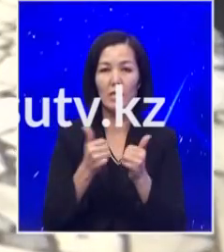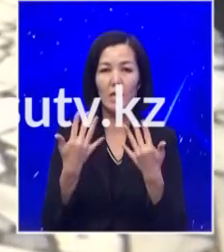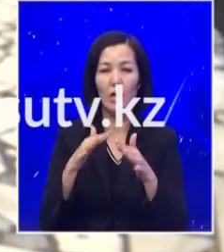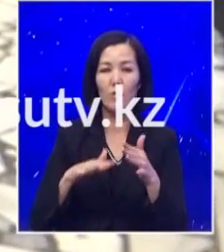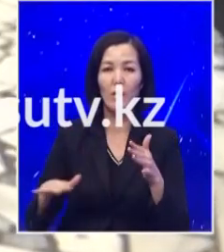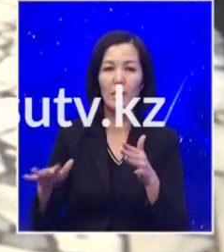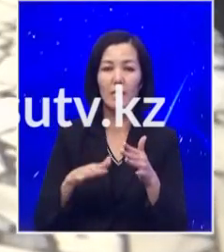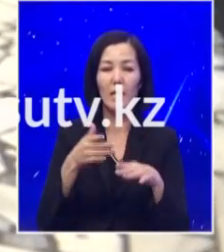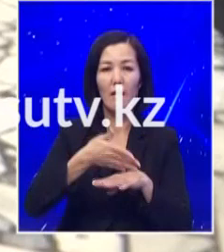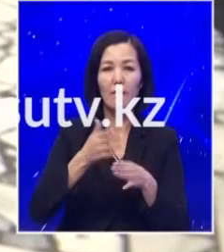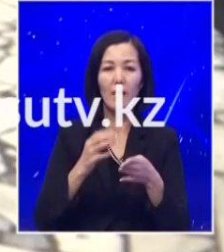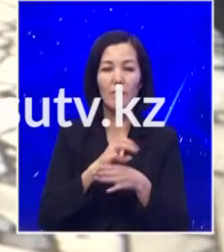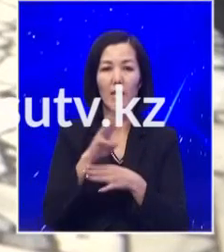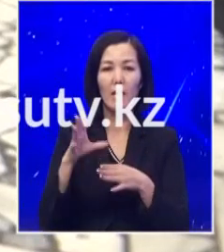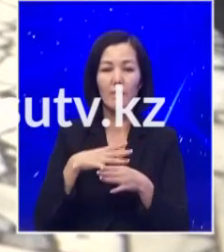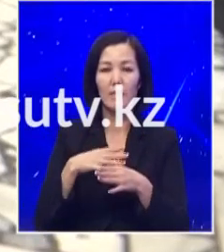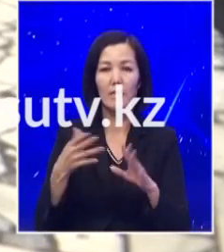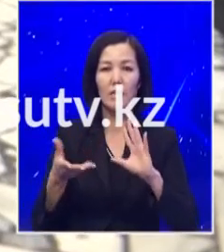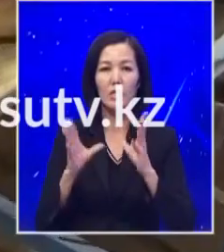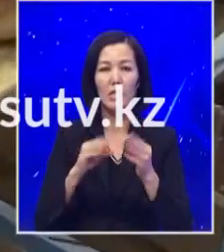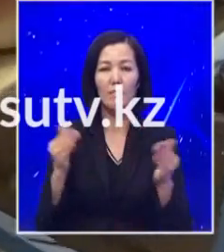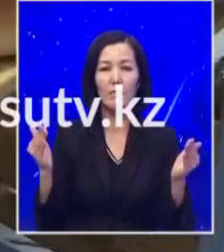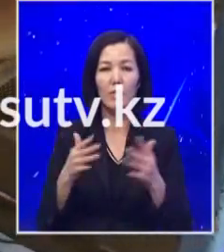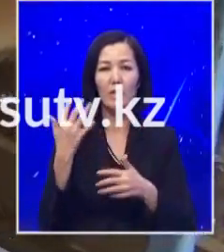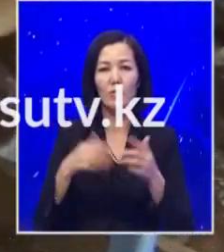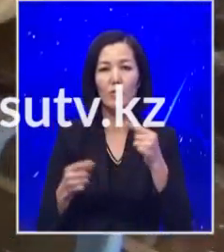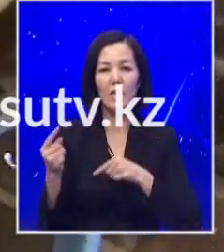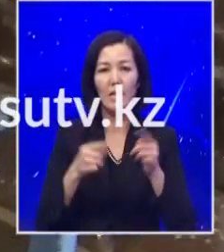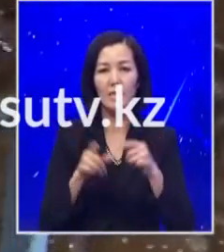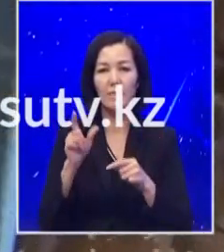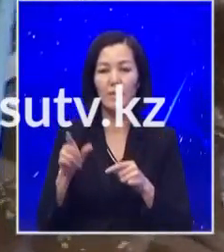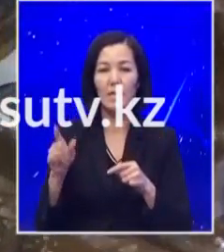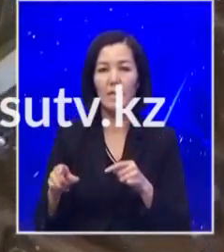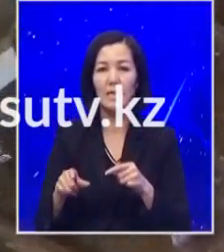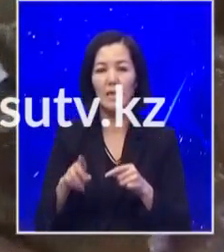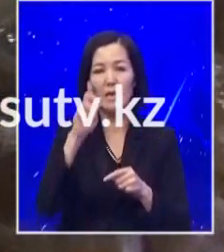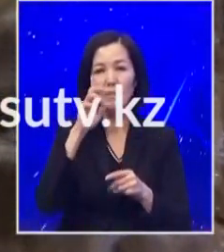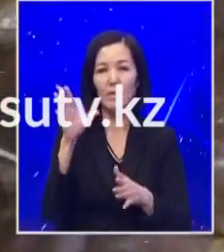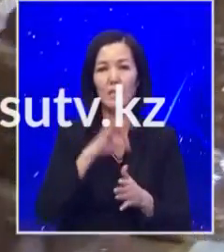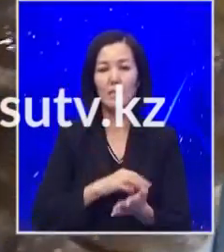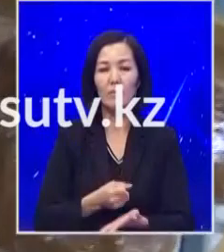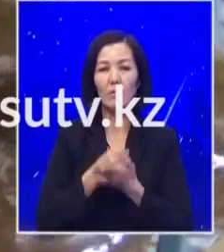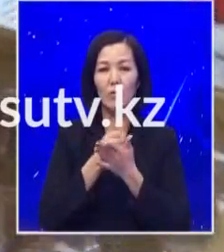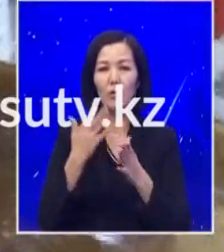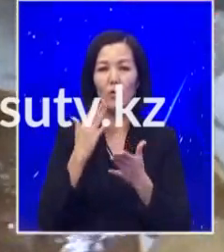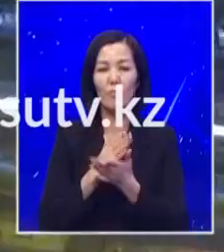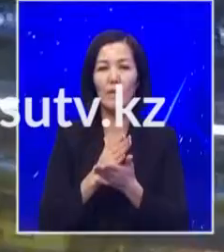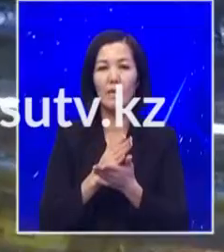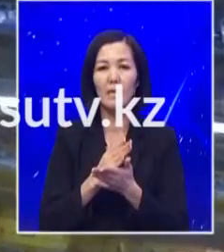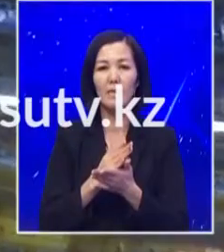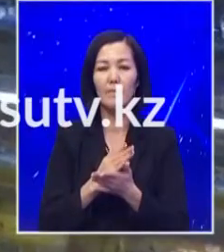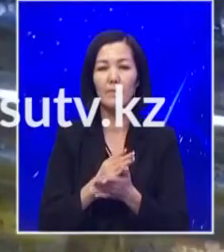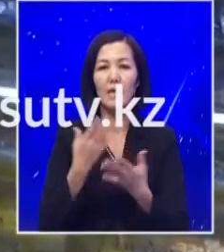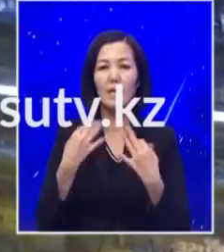мекендерді асатасымен қамтыды. Жалпы шаһардағы шағын және орта кәсіп иелеріне мемлекеттен тиімді қолдау көрсетілуде. 3 жыл негізгі